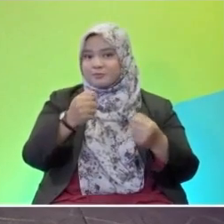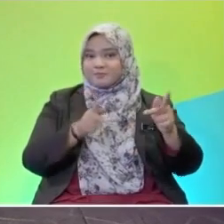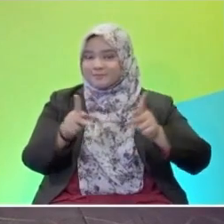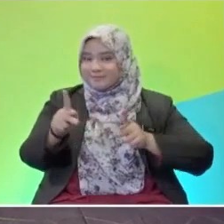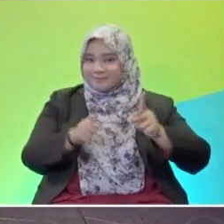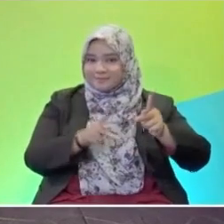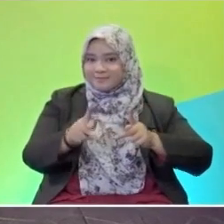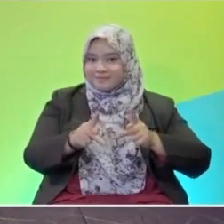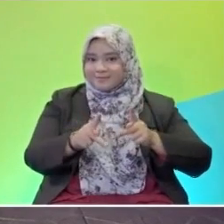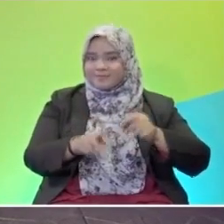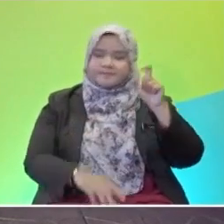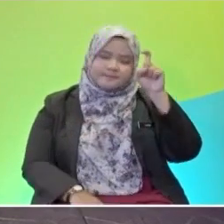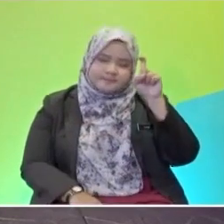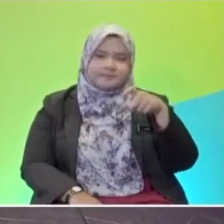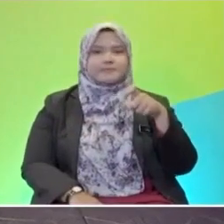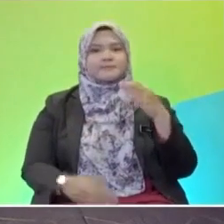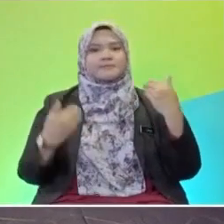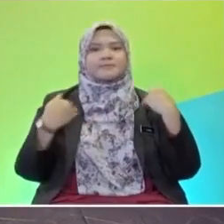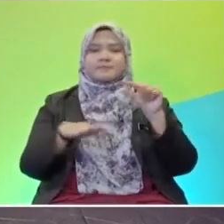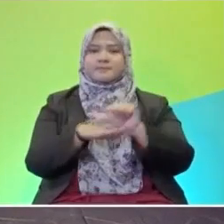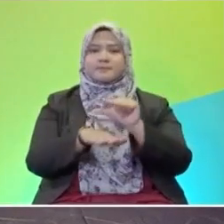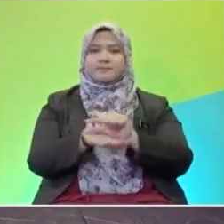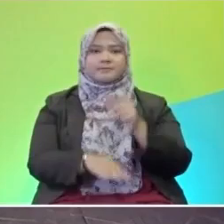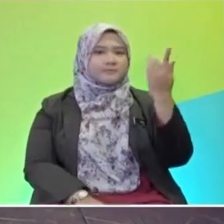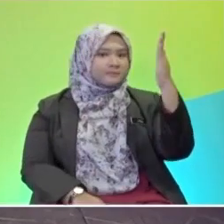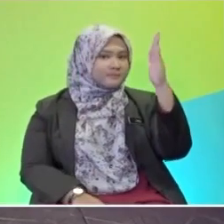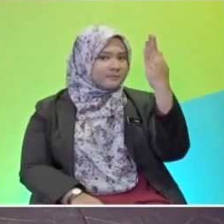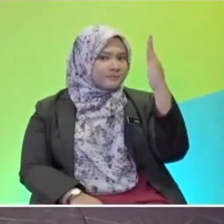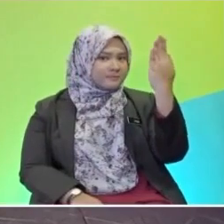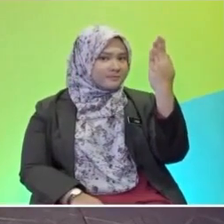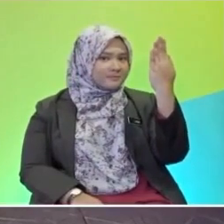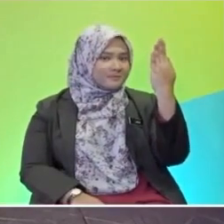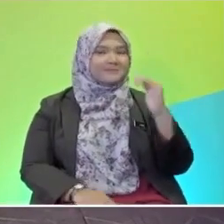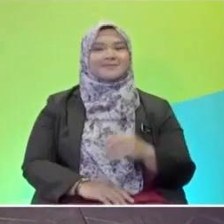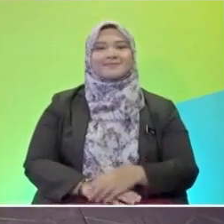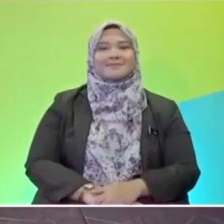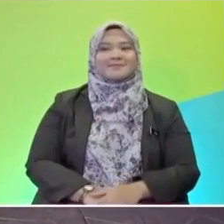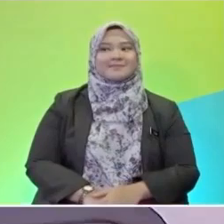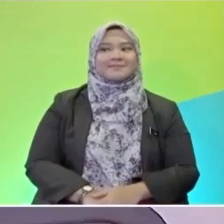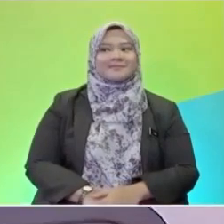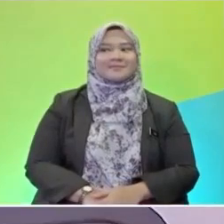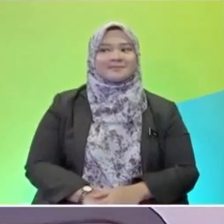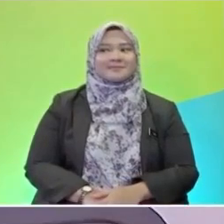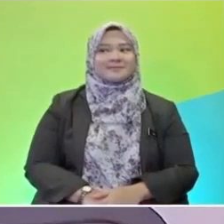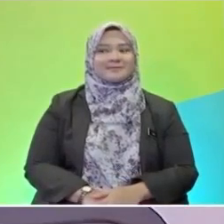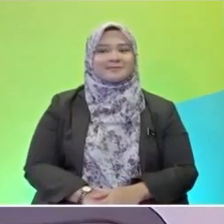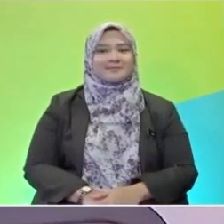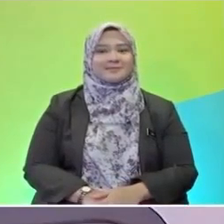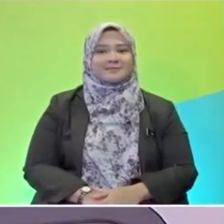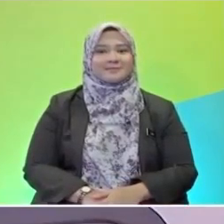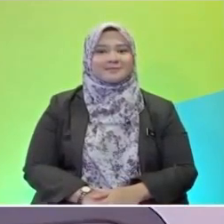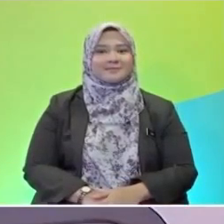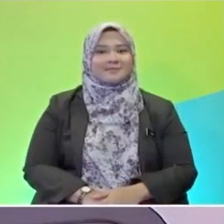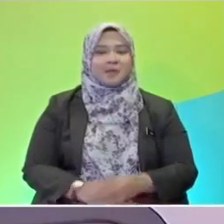juga cermin Sisi dan saya ada satu lagi yang sangat menarik Oke inilah alat yang